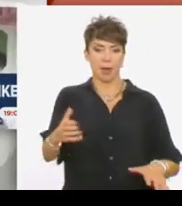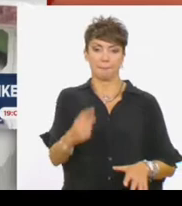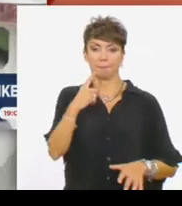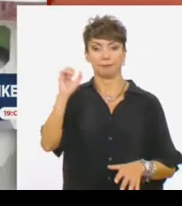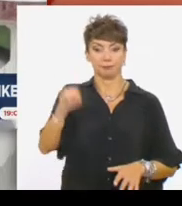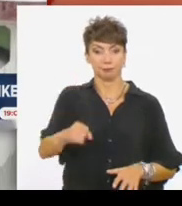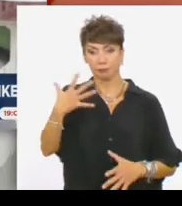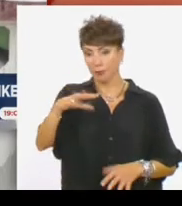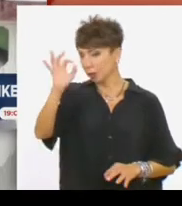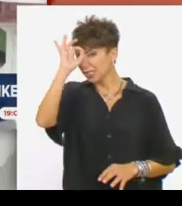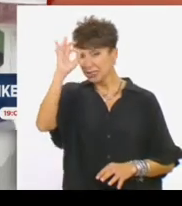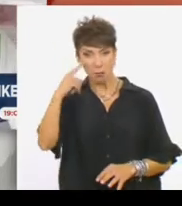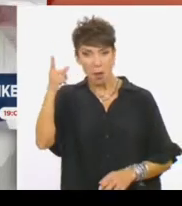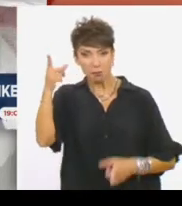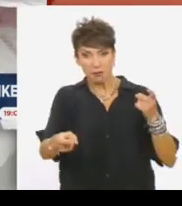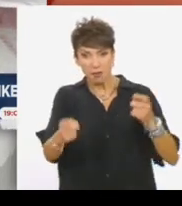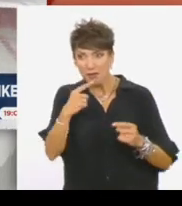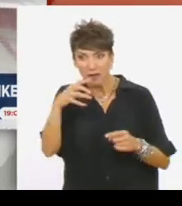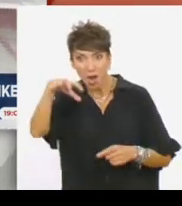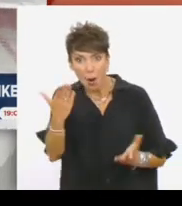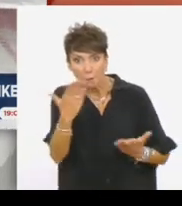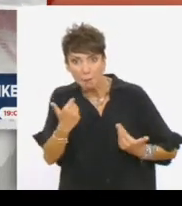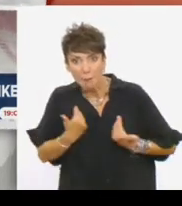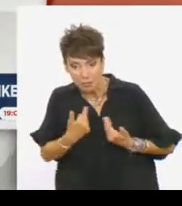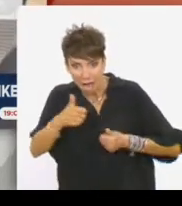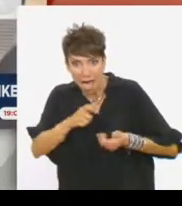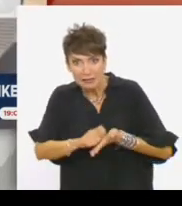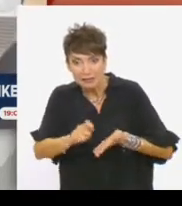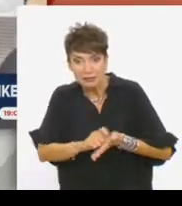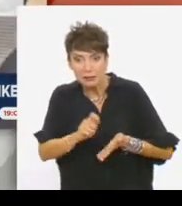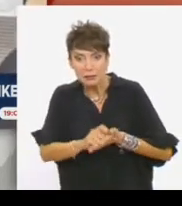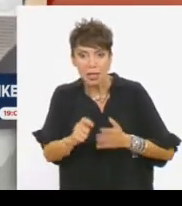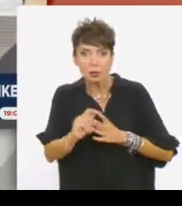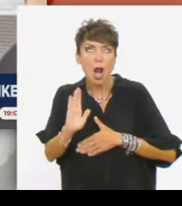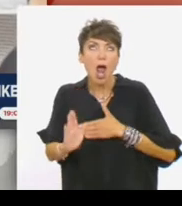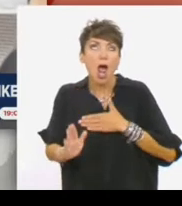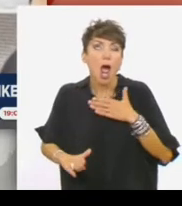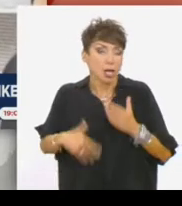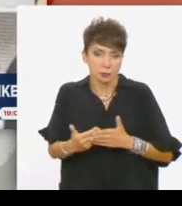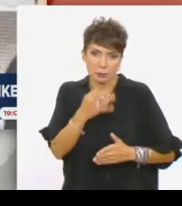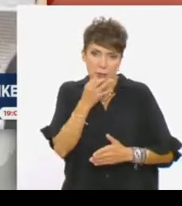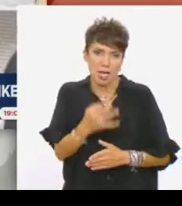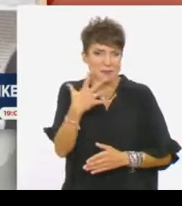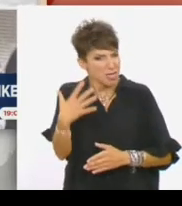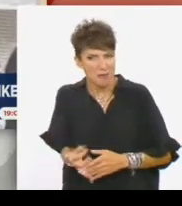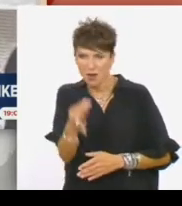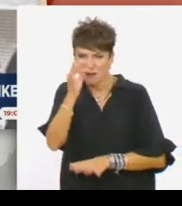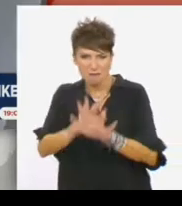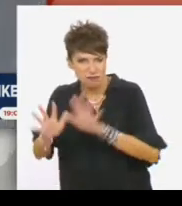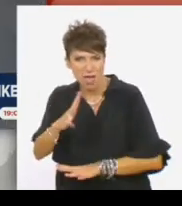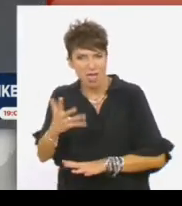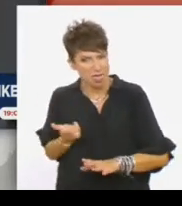να πυροβολάει μέσα στους χώρους στους οποίους κάνουμε μάθημα και δίνουμε την εξεταστική μας. Είχαμε καταγγείλει χρόνια τώρα διάφορα κυκλώματα και